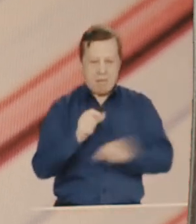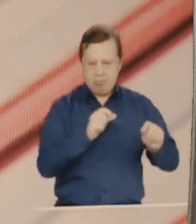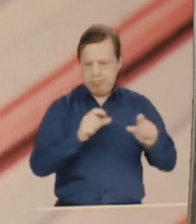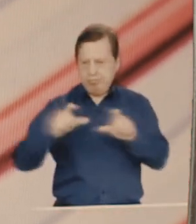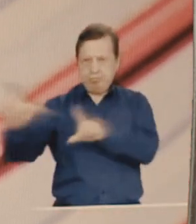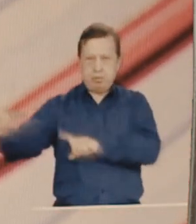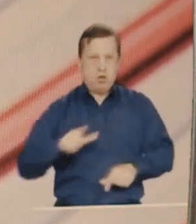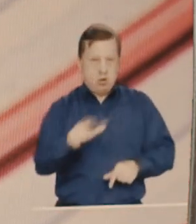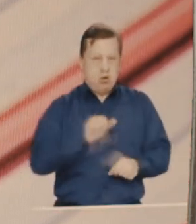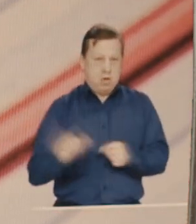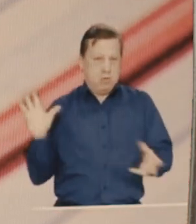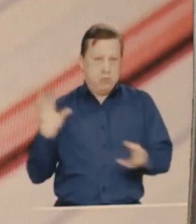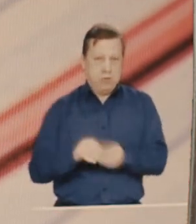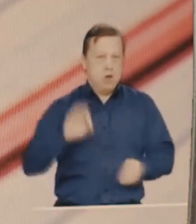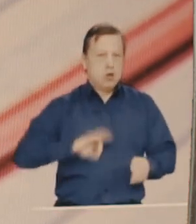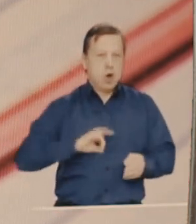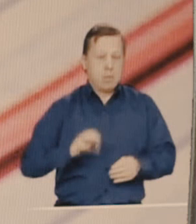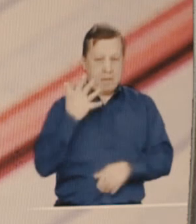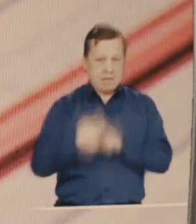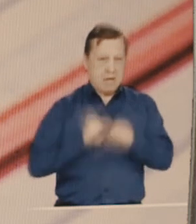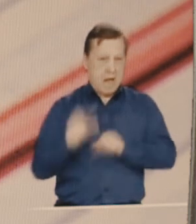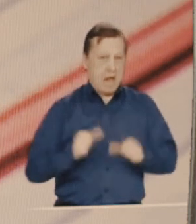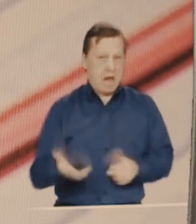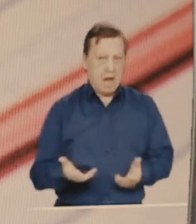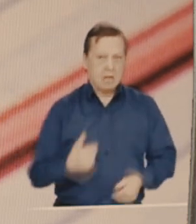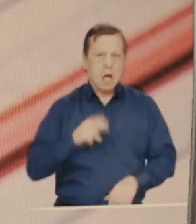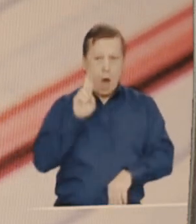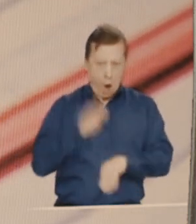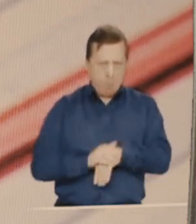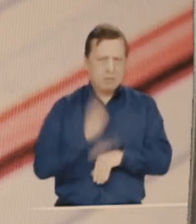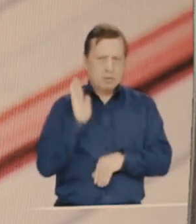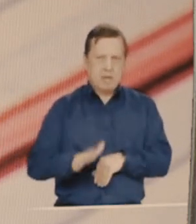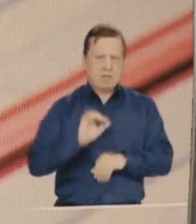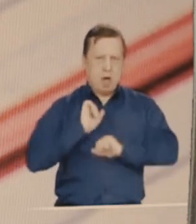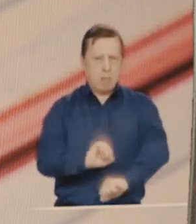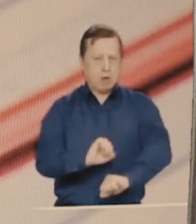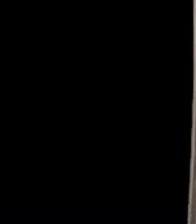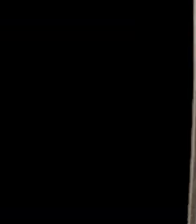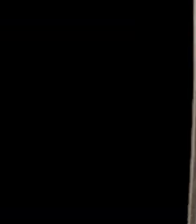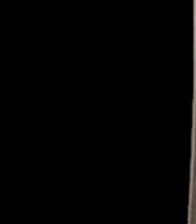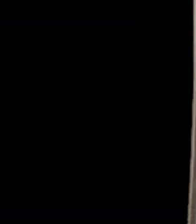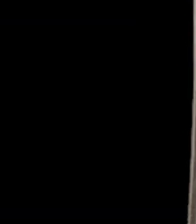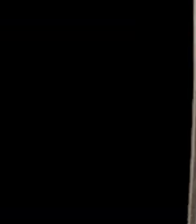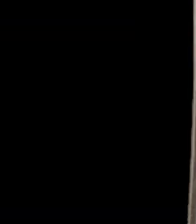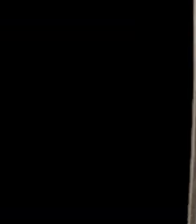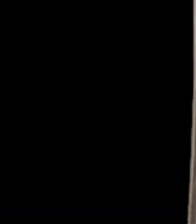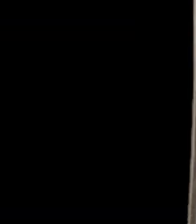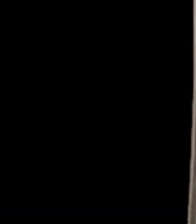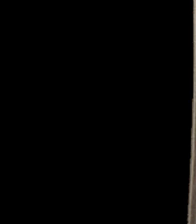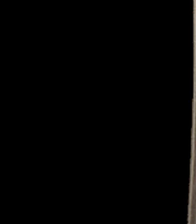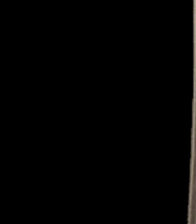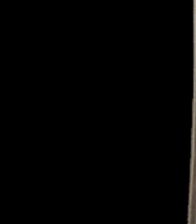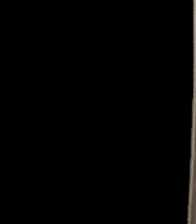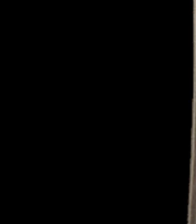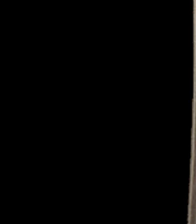wszystko dorobek społeczny ostatnich 5 lat, który obiecuję będę w zdecydowany sposób bronił i kontynuował.